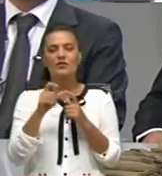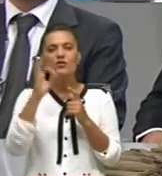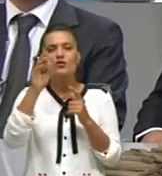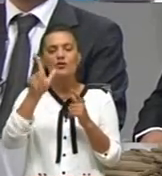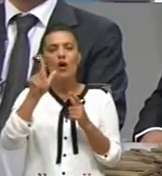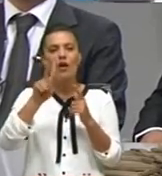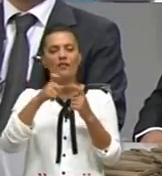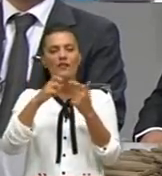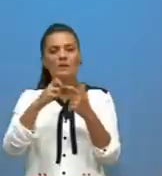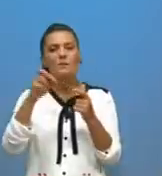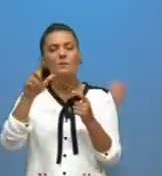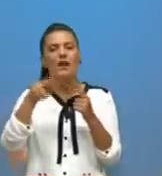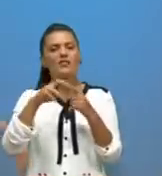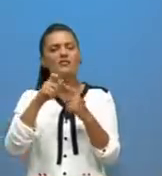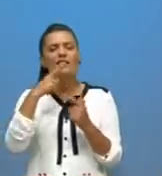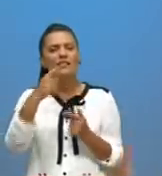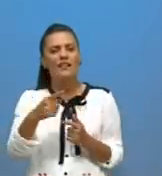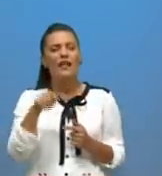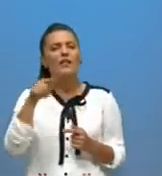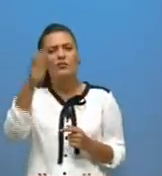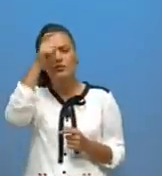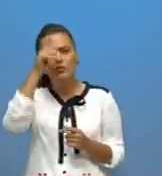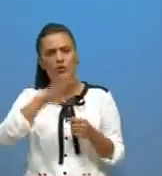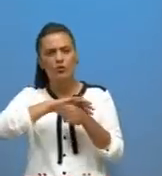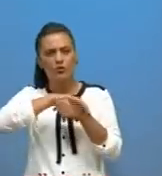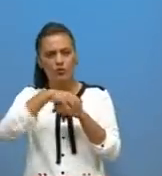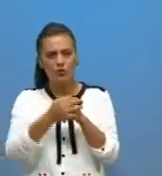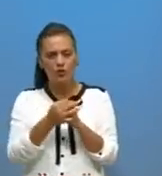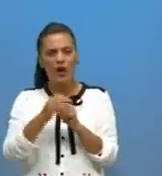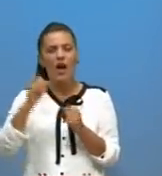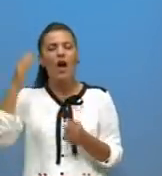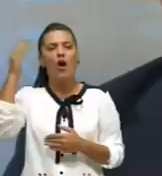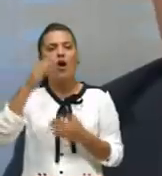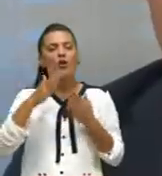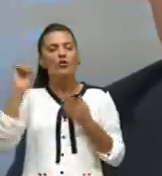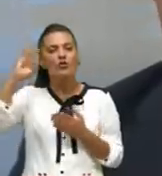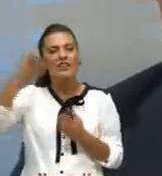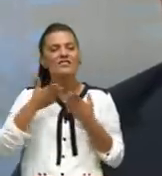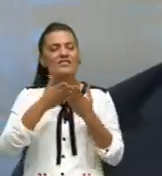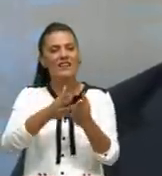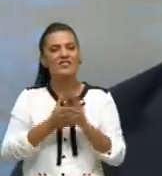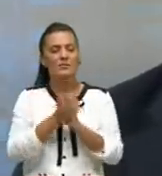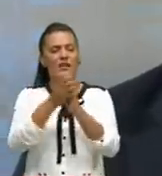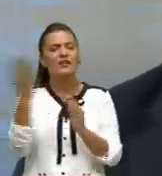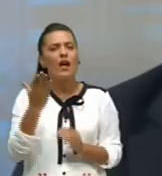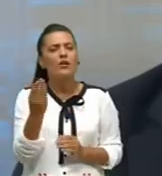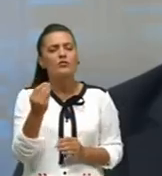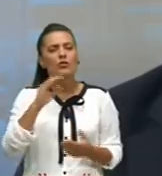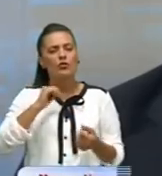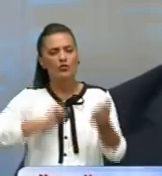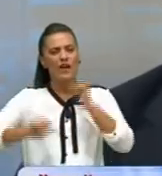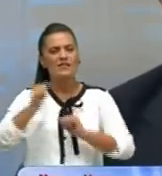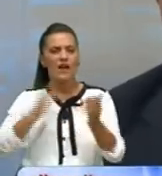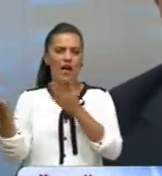nedir? Evet. Türkçesi nedir? Ne yapıyorsunuz? Dünya Güneş Tekneleri Şampiyonası. Evet. Daha çok